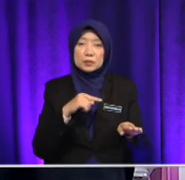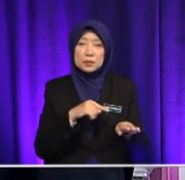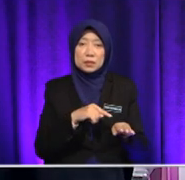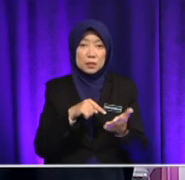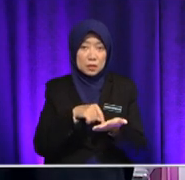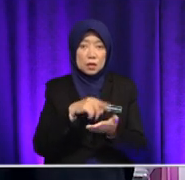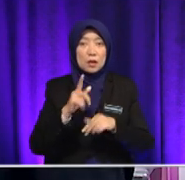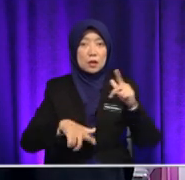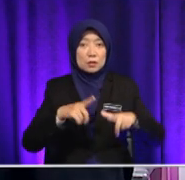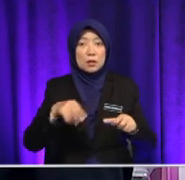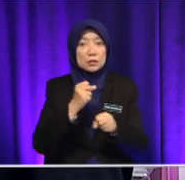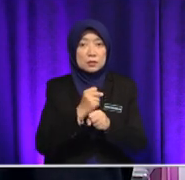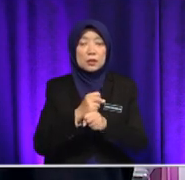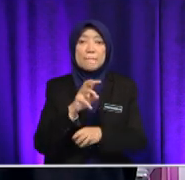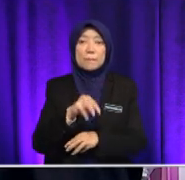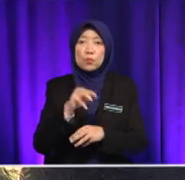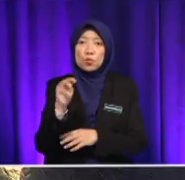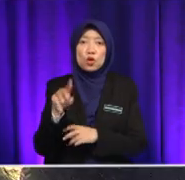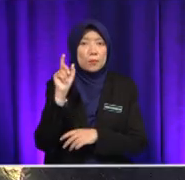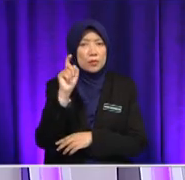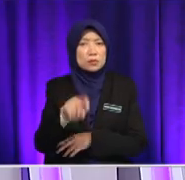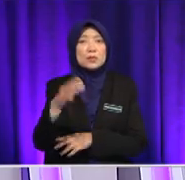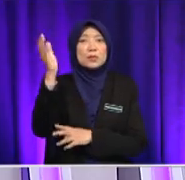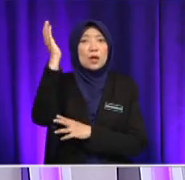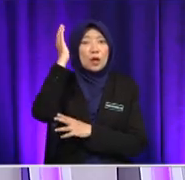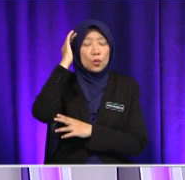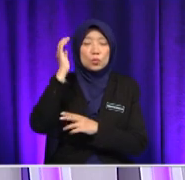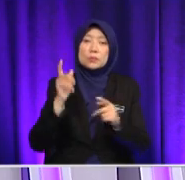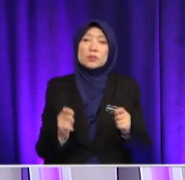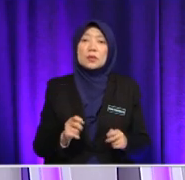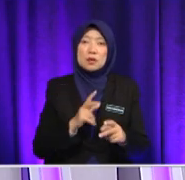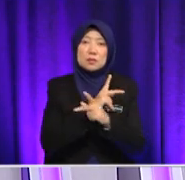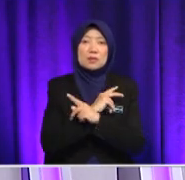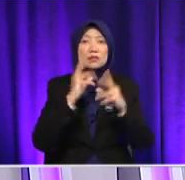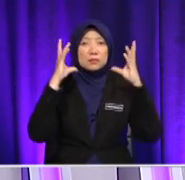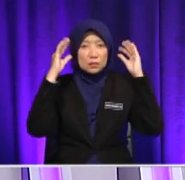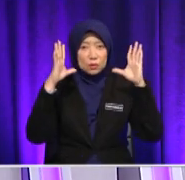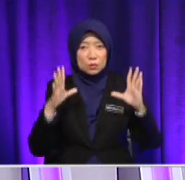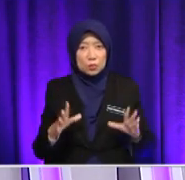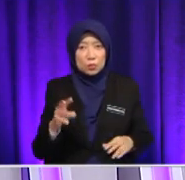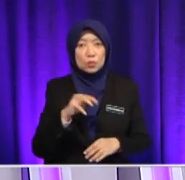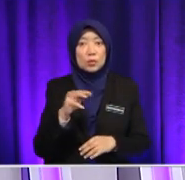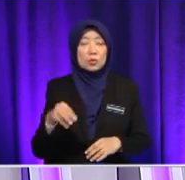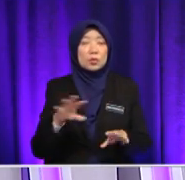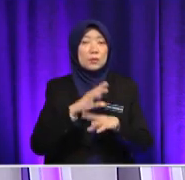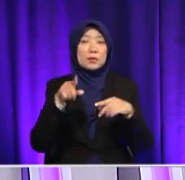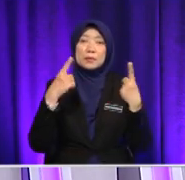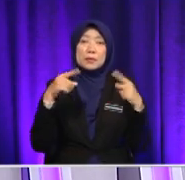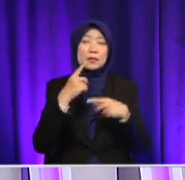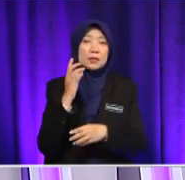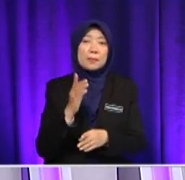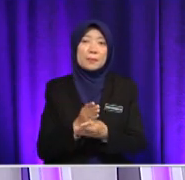mana murid-murid perlu tahu oke baiklah terima kasih semua jangan kemana-mana